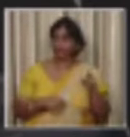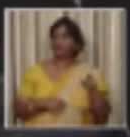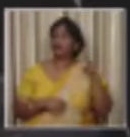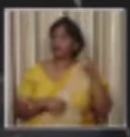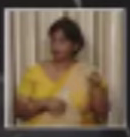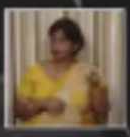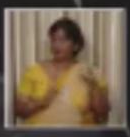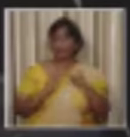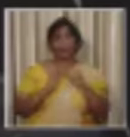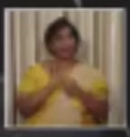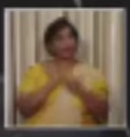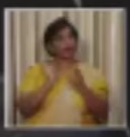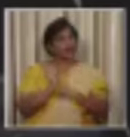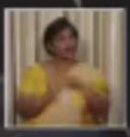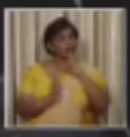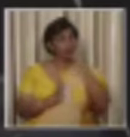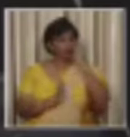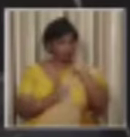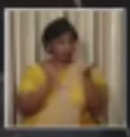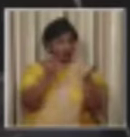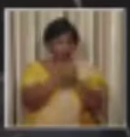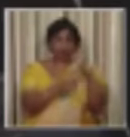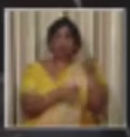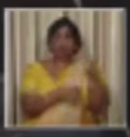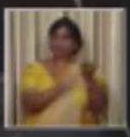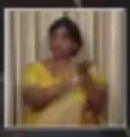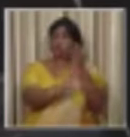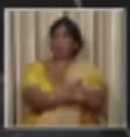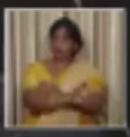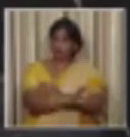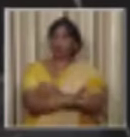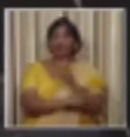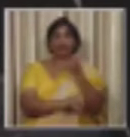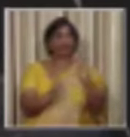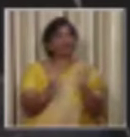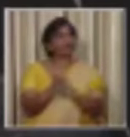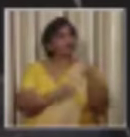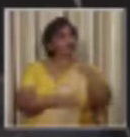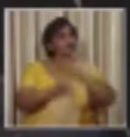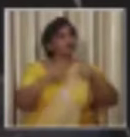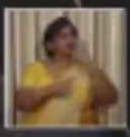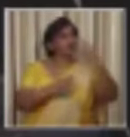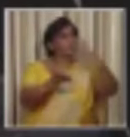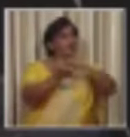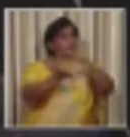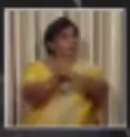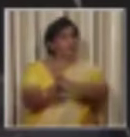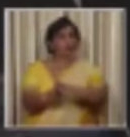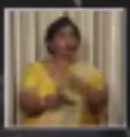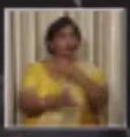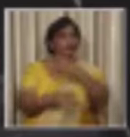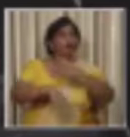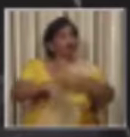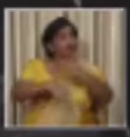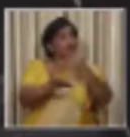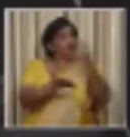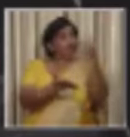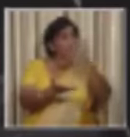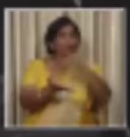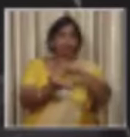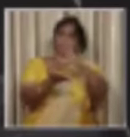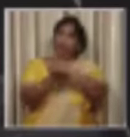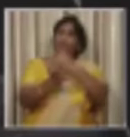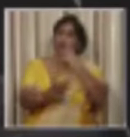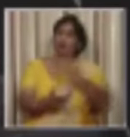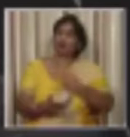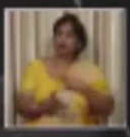එයාලා ITN එක ඔය කියන ස්වාධීන ආයතනයක් නම් ඊට කලින් අපේ ආර්ථික විවාදය පිළිබඳ දින දාලා තිබුණා. ඒගොල්ලන්ට තිබුණානේ දින දිනයක් නම්